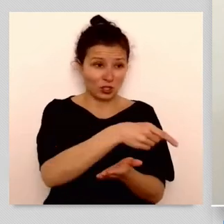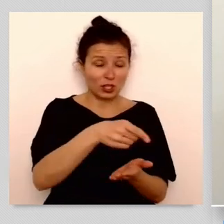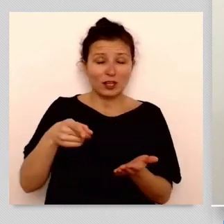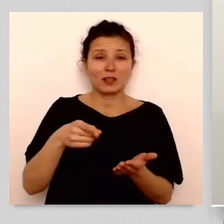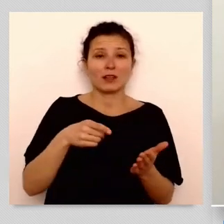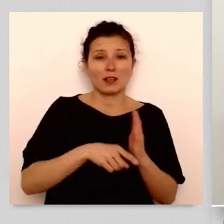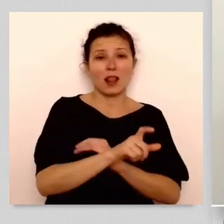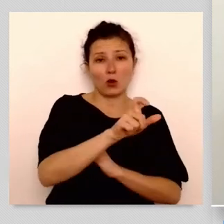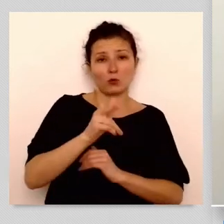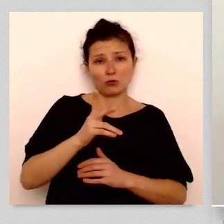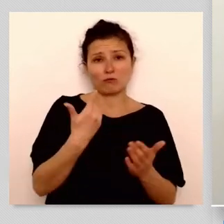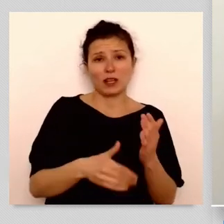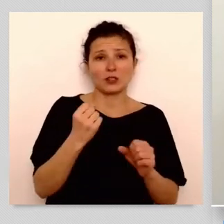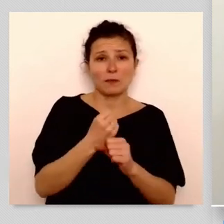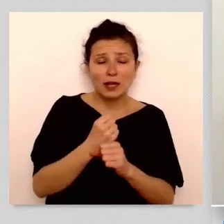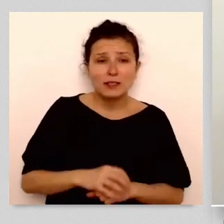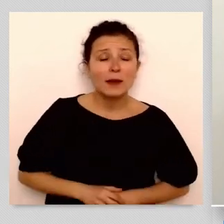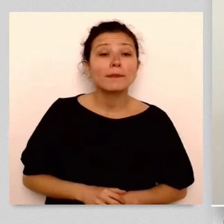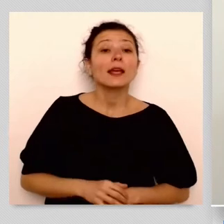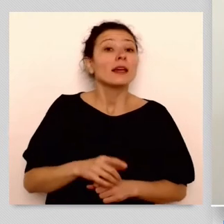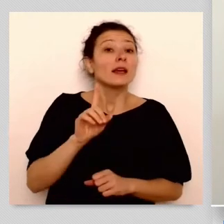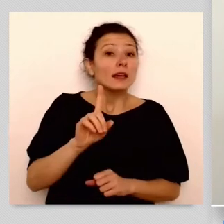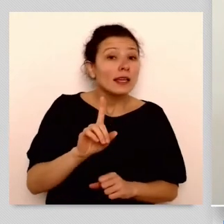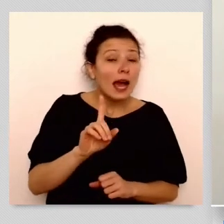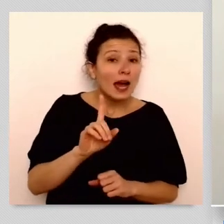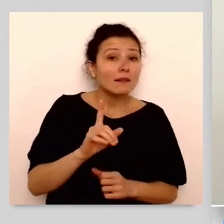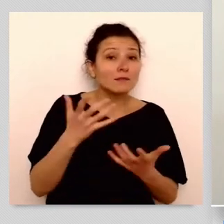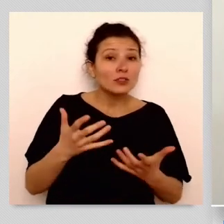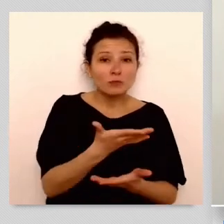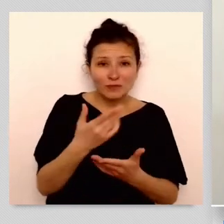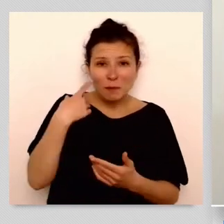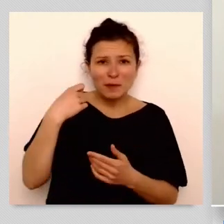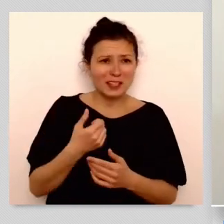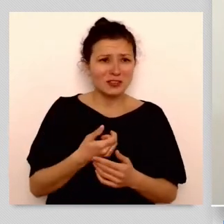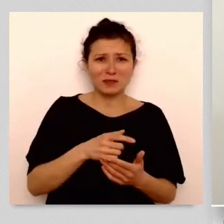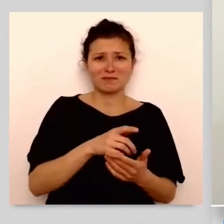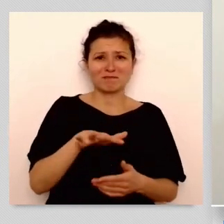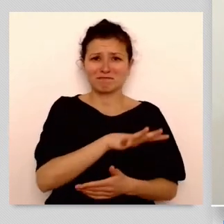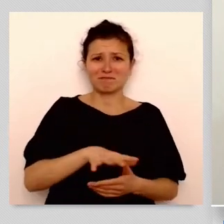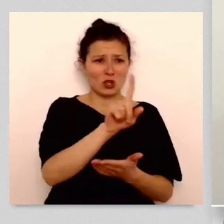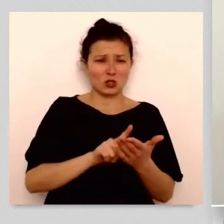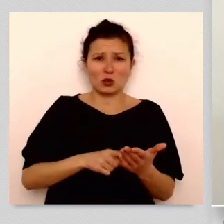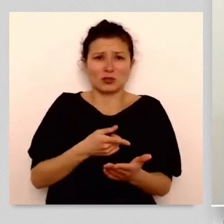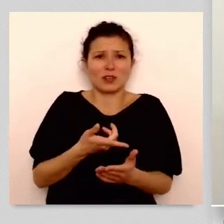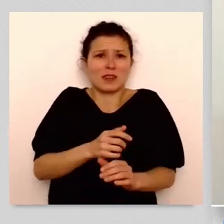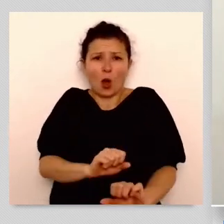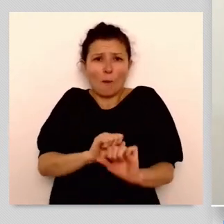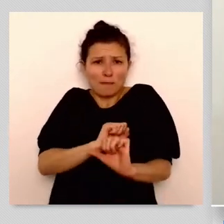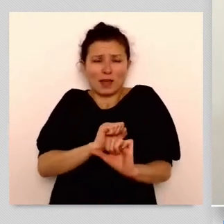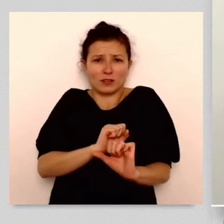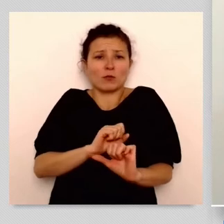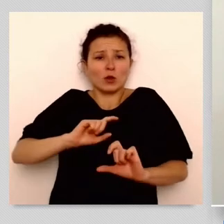państwo wzięli pod uwagę, że Śląsk nie opiera się temu wszystkiemu, co chcemy